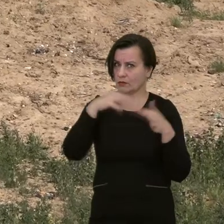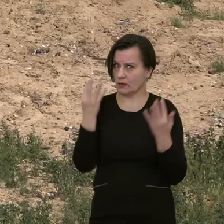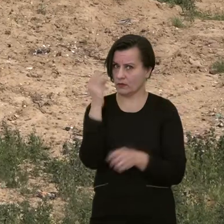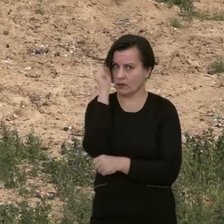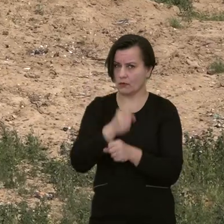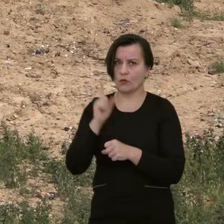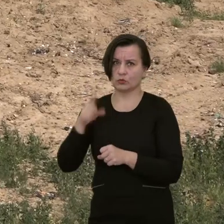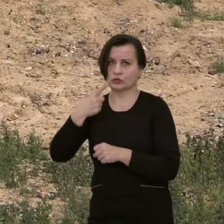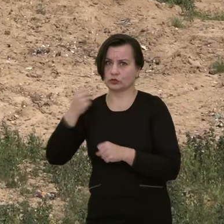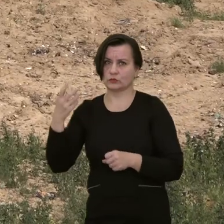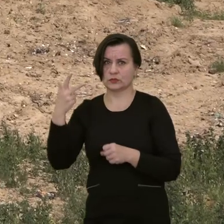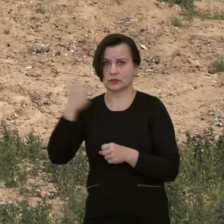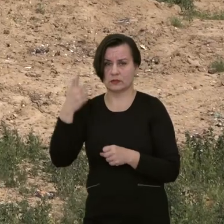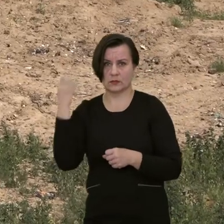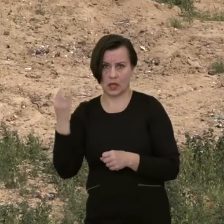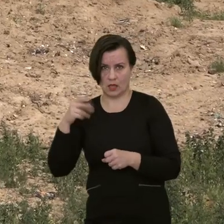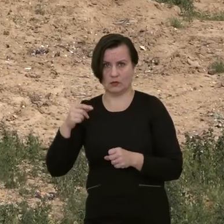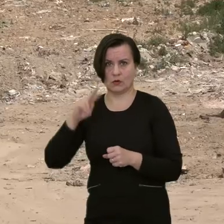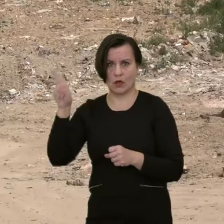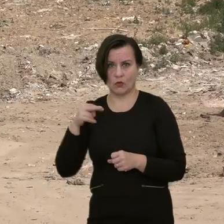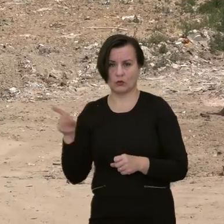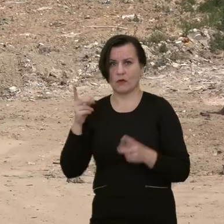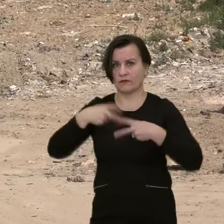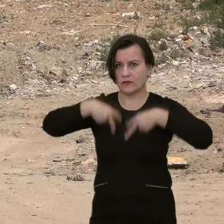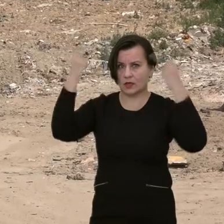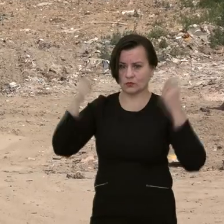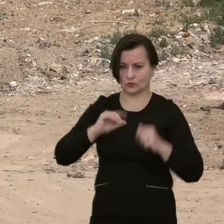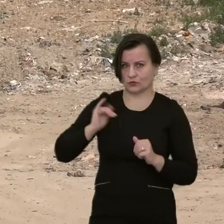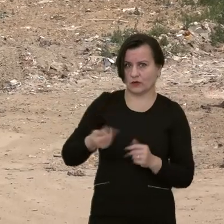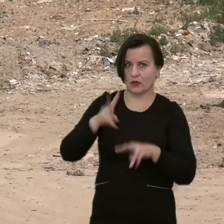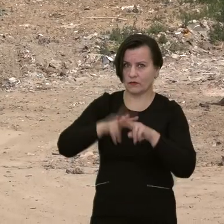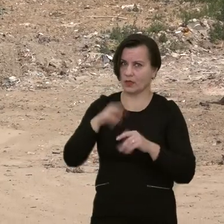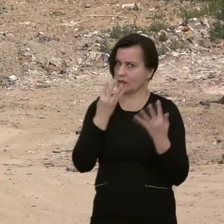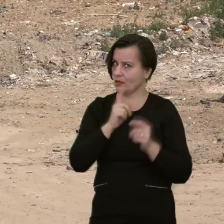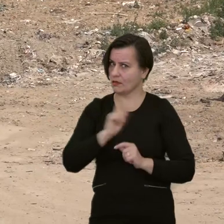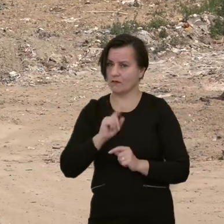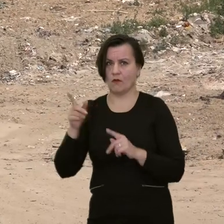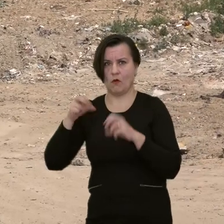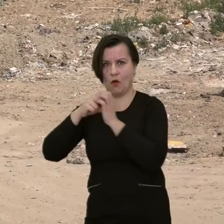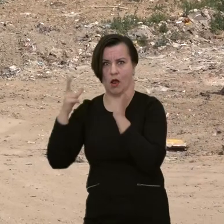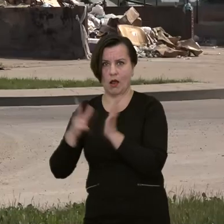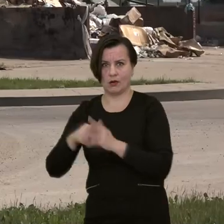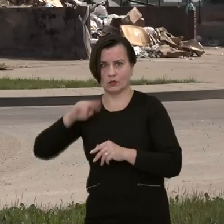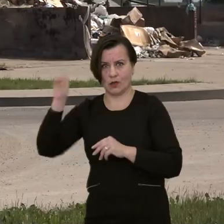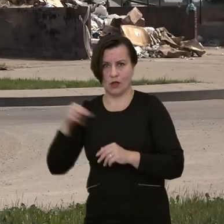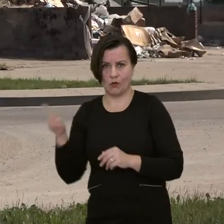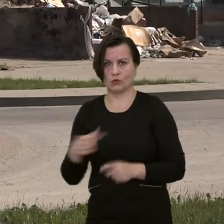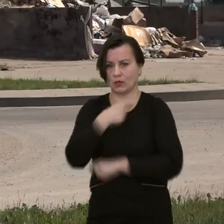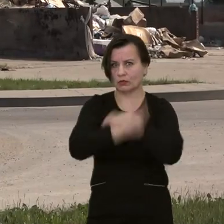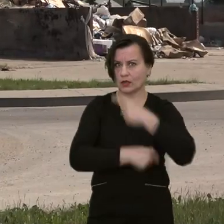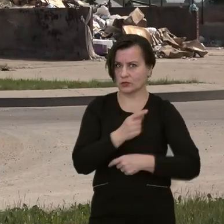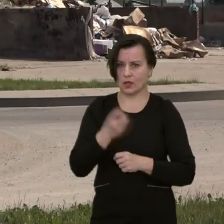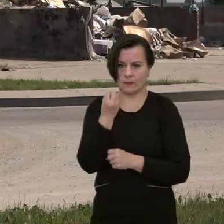nebe 69 eurus, o 134, viešbučiai už svečio vietą nebe 9, o 18 eurų,